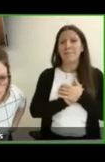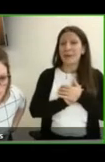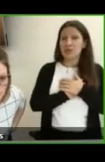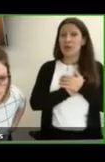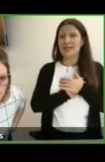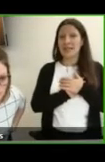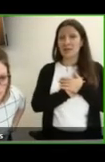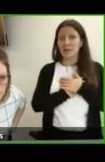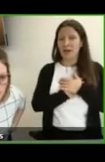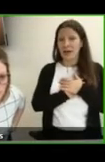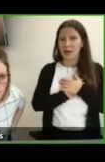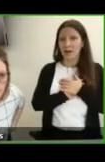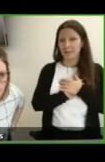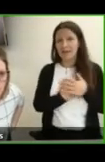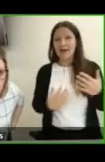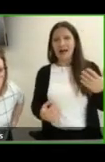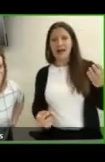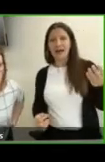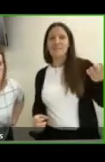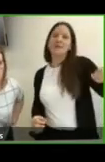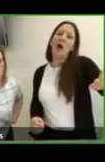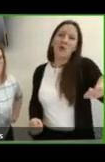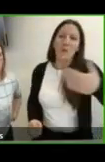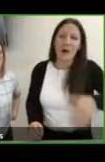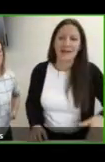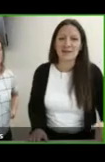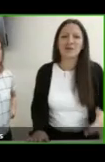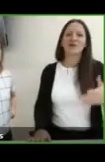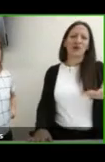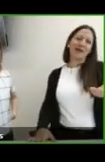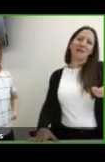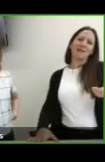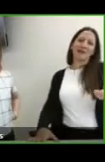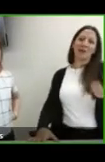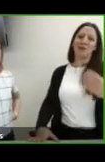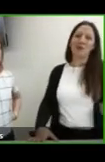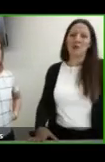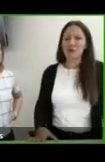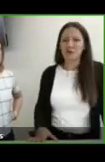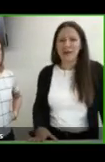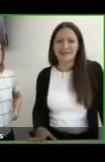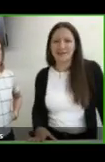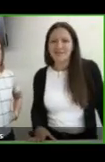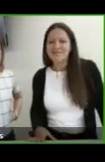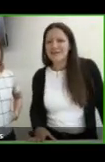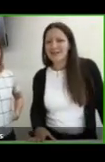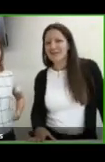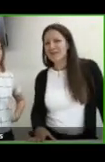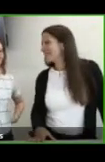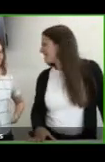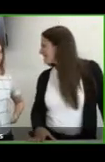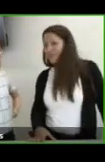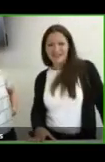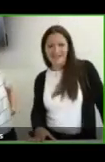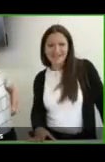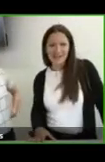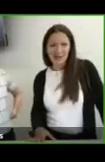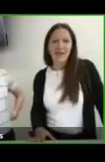la personnalisation de notre algorithme. Et puis, ben, on comparait ça, là, vous avez peut-être reconnu le jouet